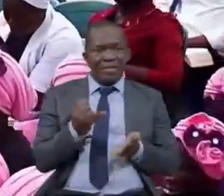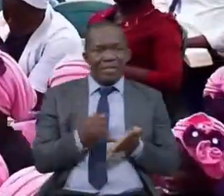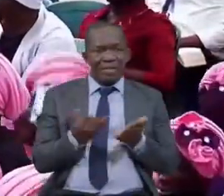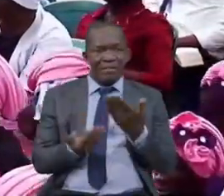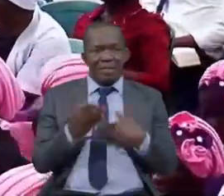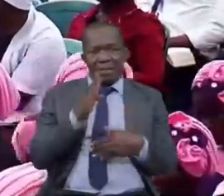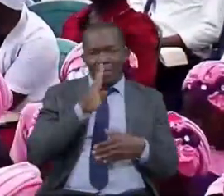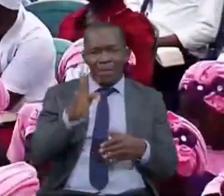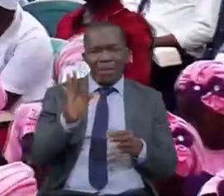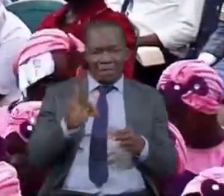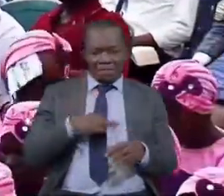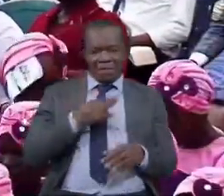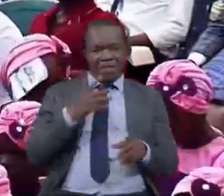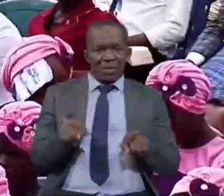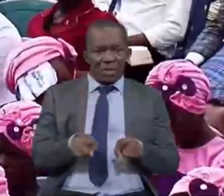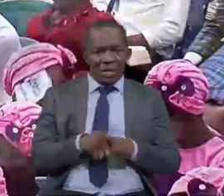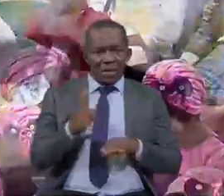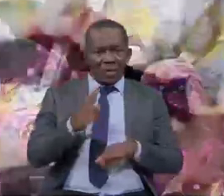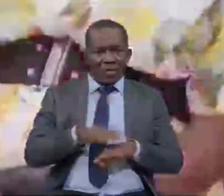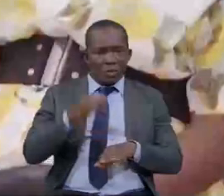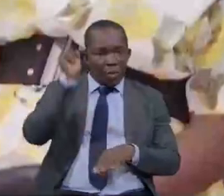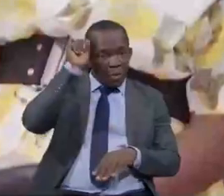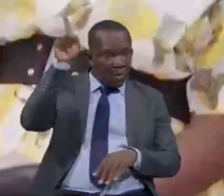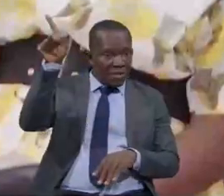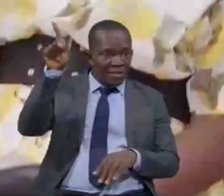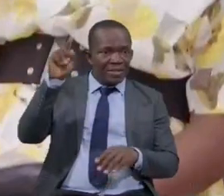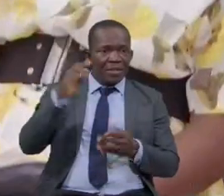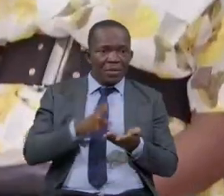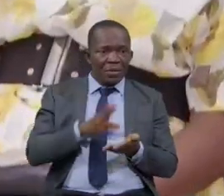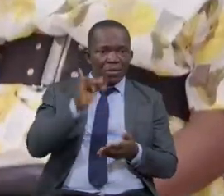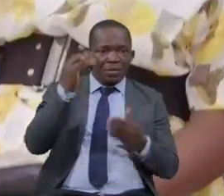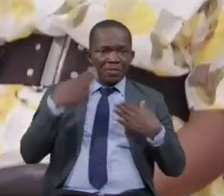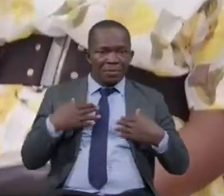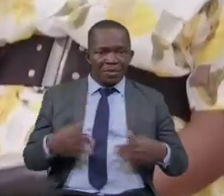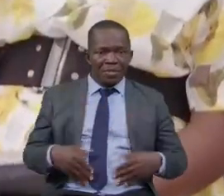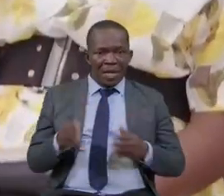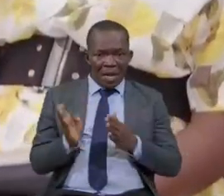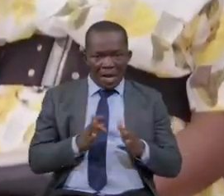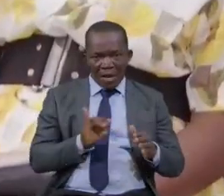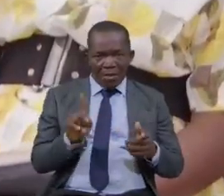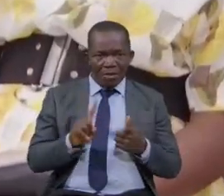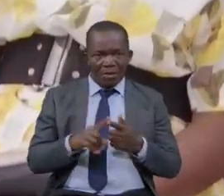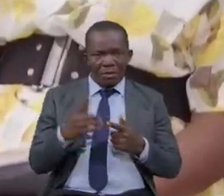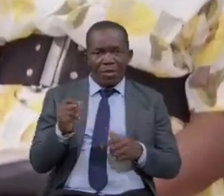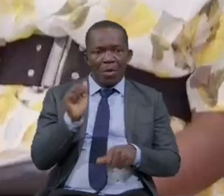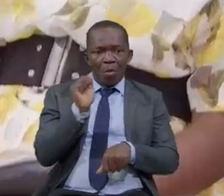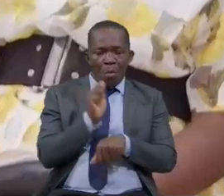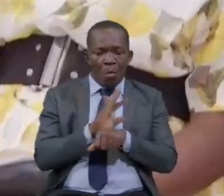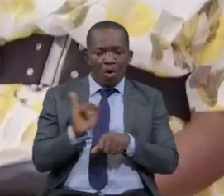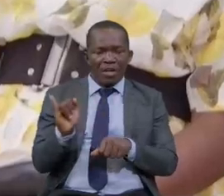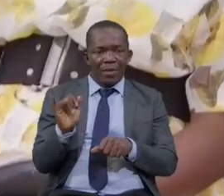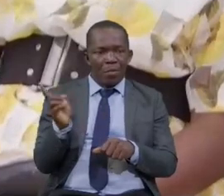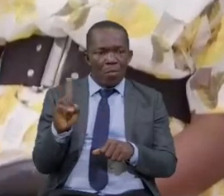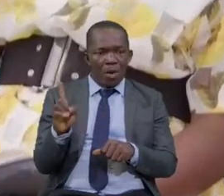au corps de sa gloire par le pouvoir qu'il a